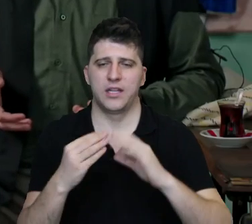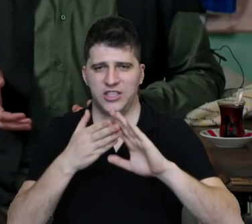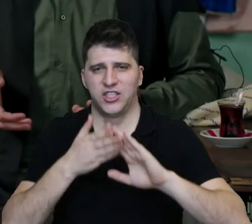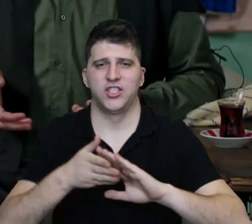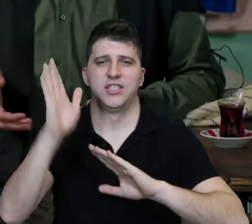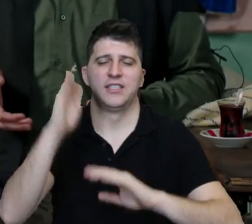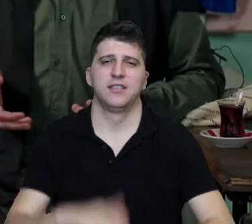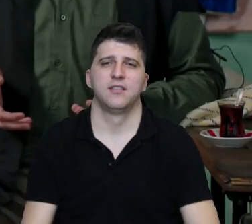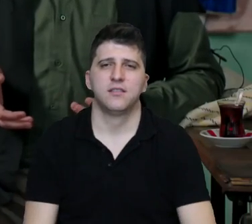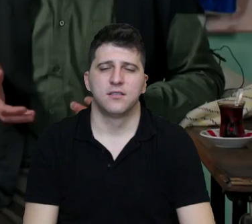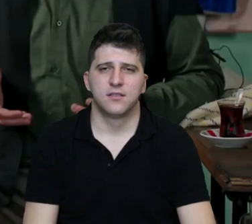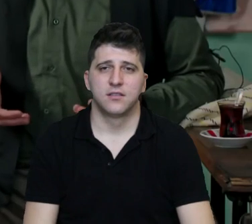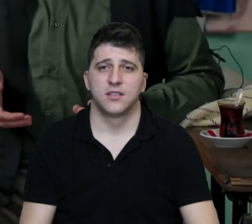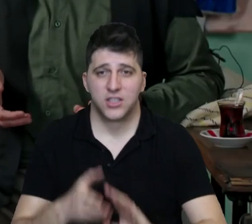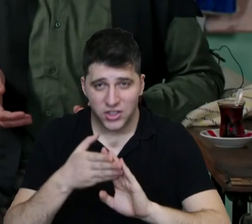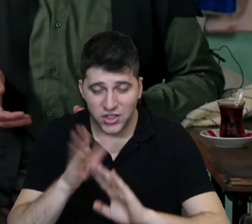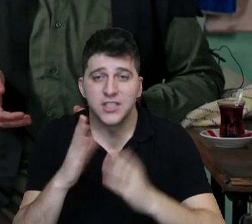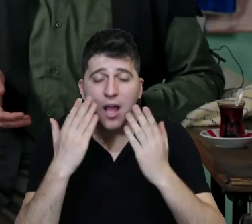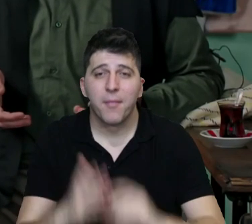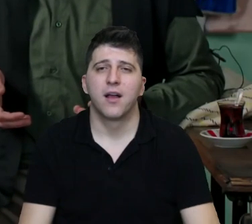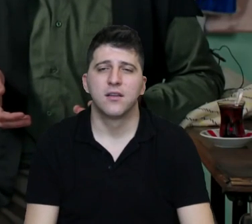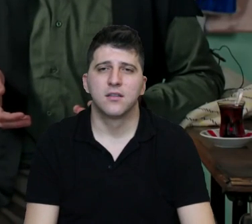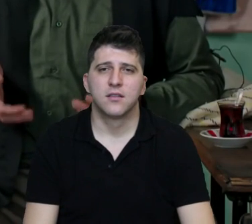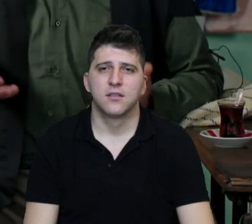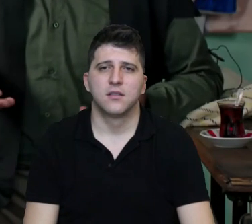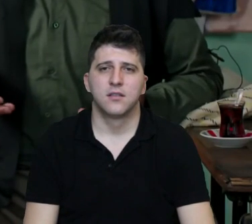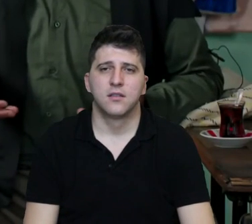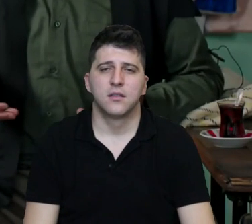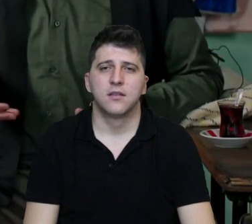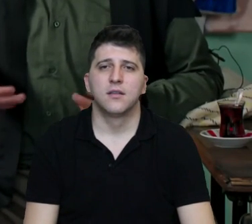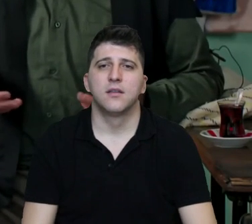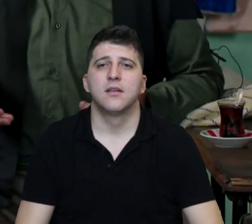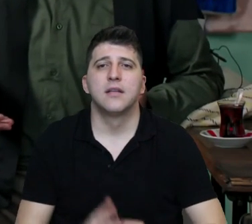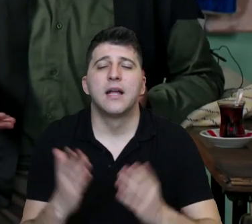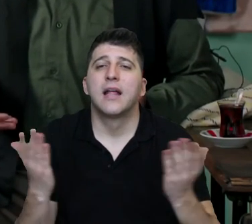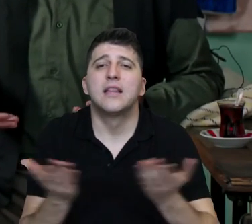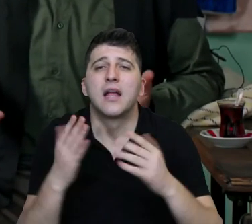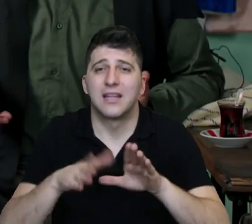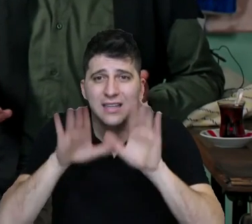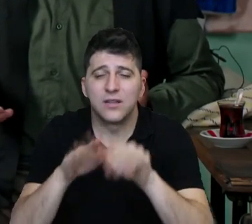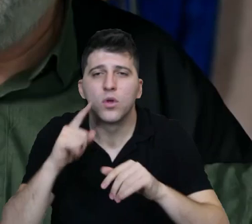çıktı. Çıktı çıkmasına da bir türlü ne